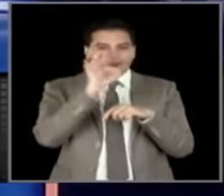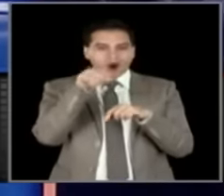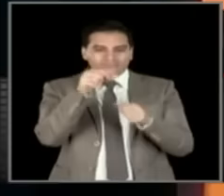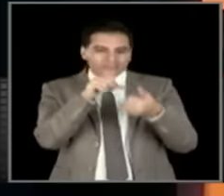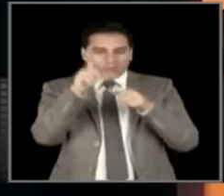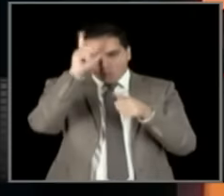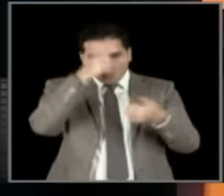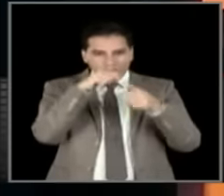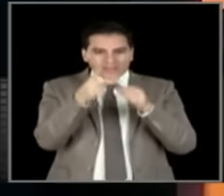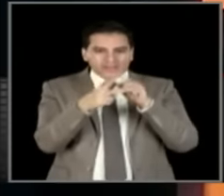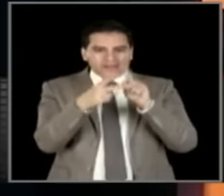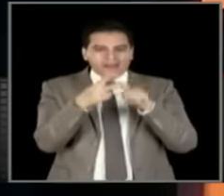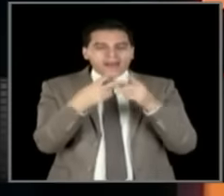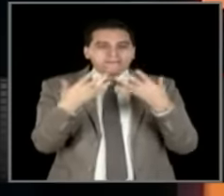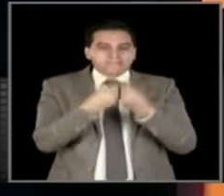الزركونيوم والبوروم.